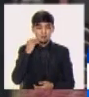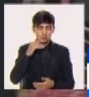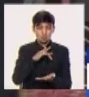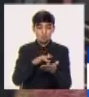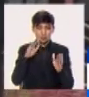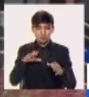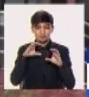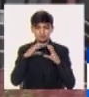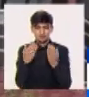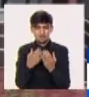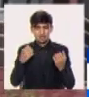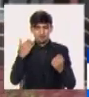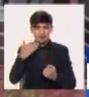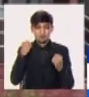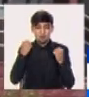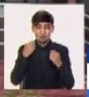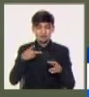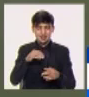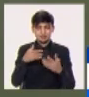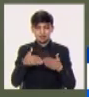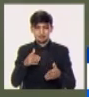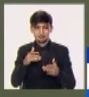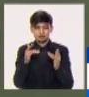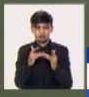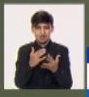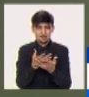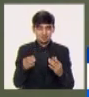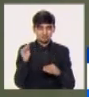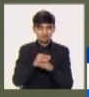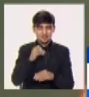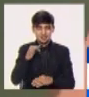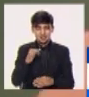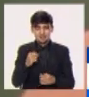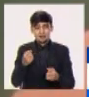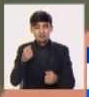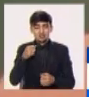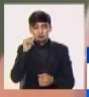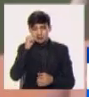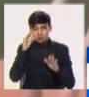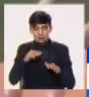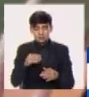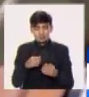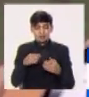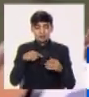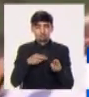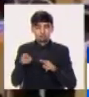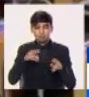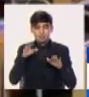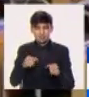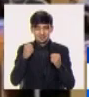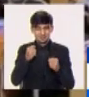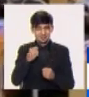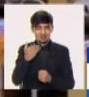кешендерді провизорлық стационар ретінде пайдаланса, Шымкентте 450 орынды жеңіл атлетика кешенін күндізгі стационарға айналдырды.